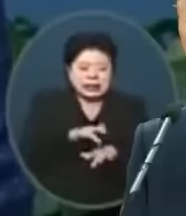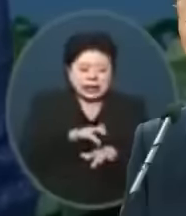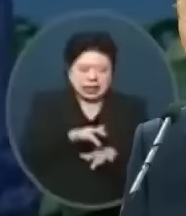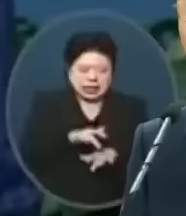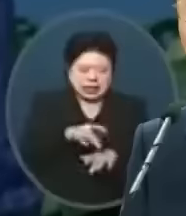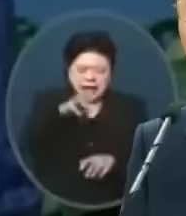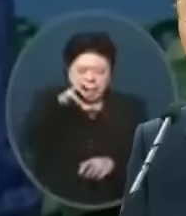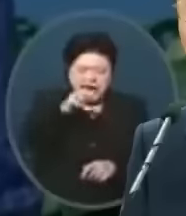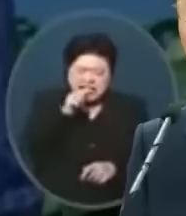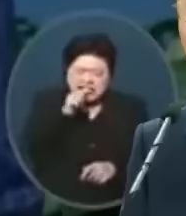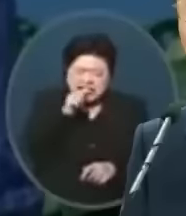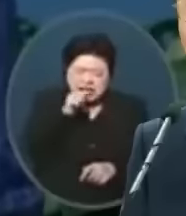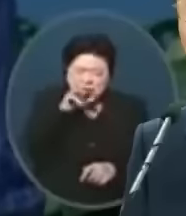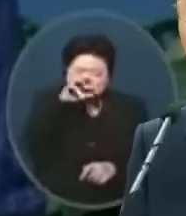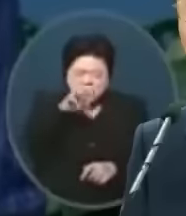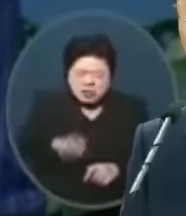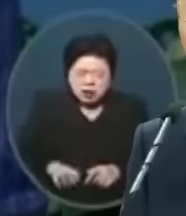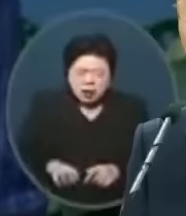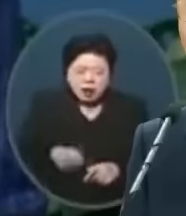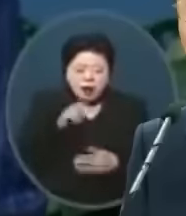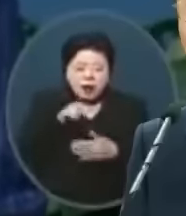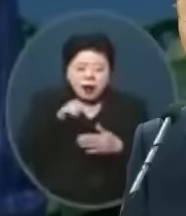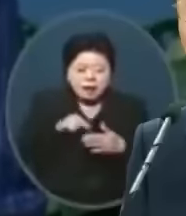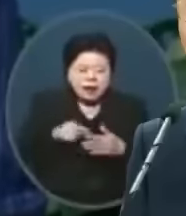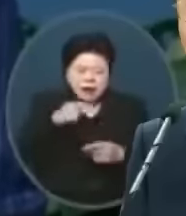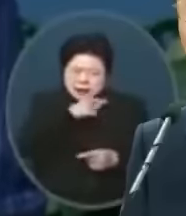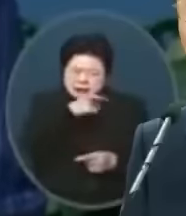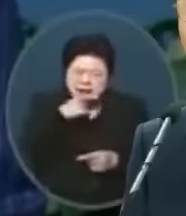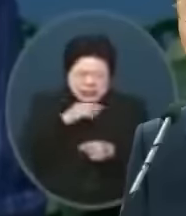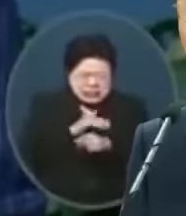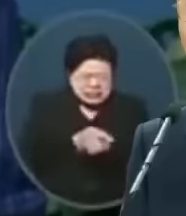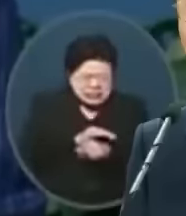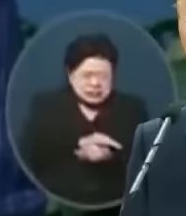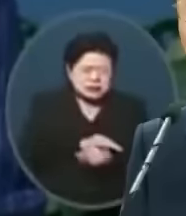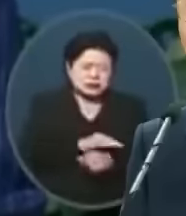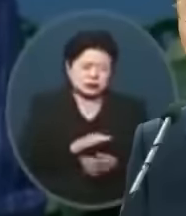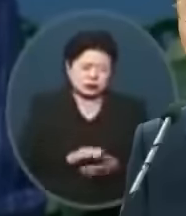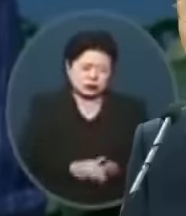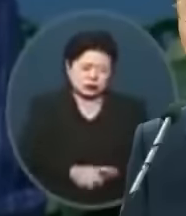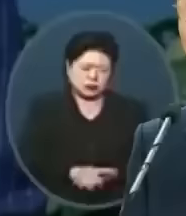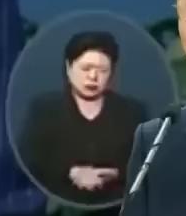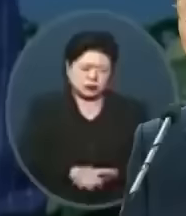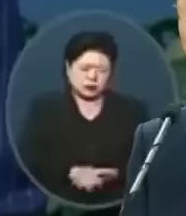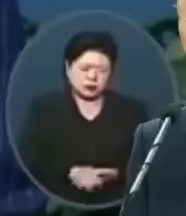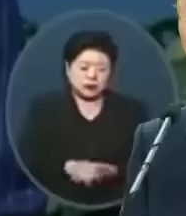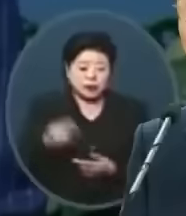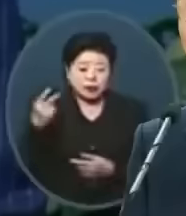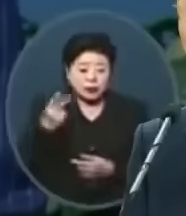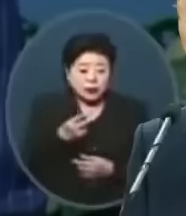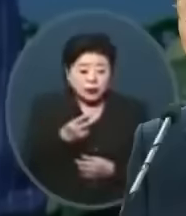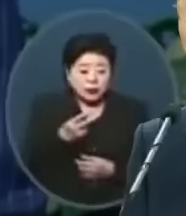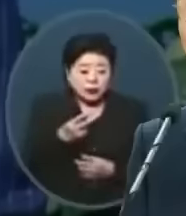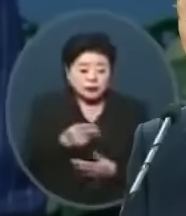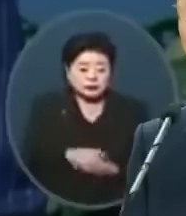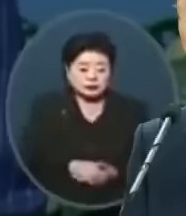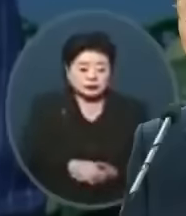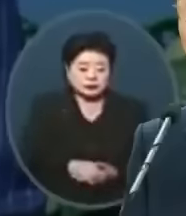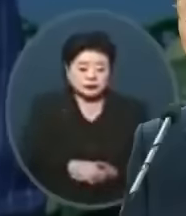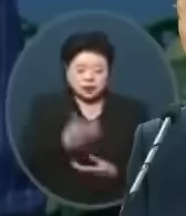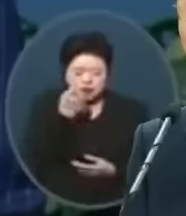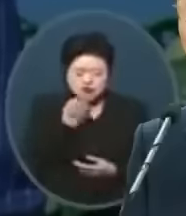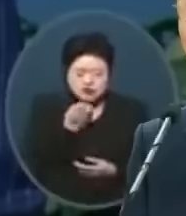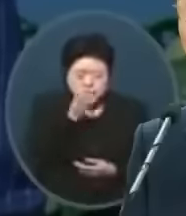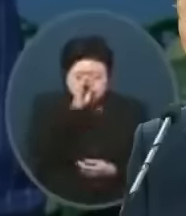삭삭 긁으면 마음이 피투성이가 되는 것입니다. 그리고 그